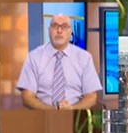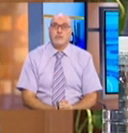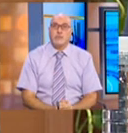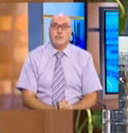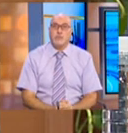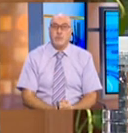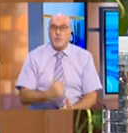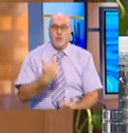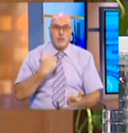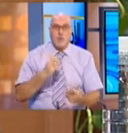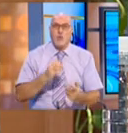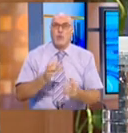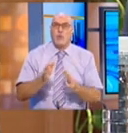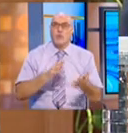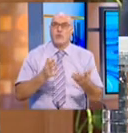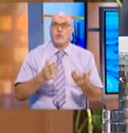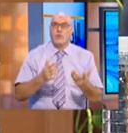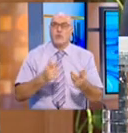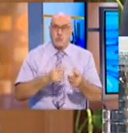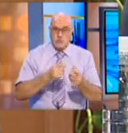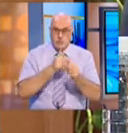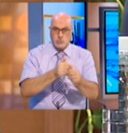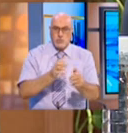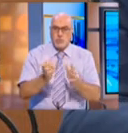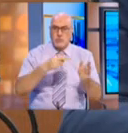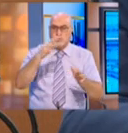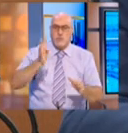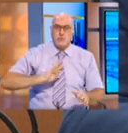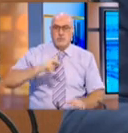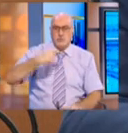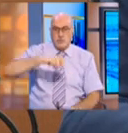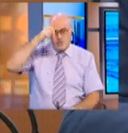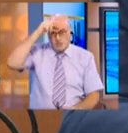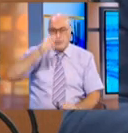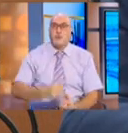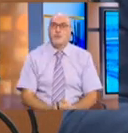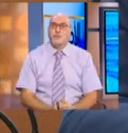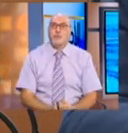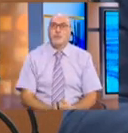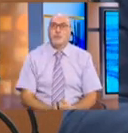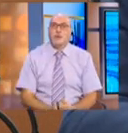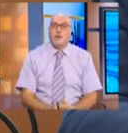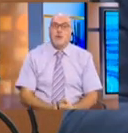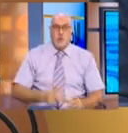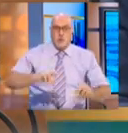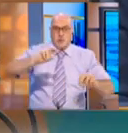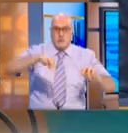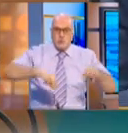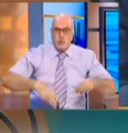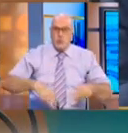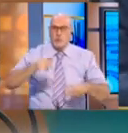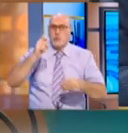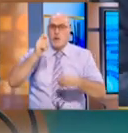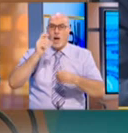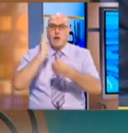لذلك التوجه الذي نأى به السيد رئيس الجمهورية في مثل هذه الاتفاقيات وتسليم الأرشيف